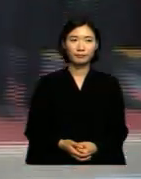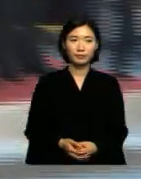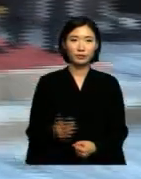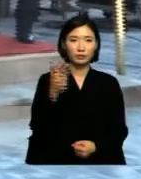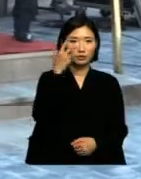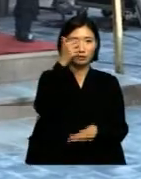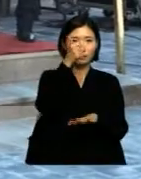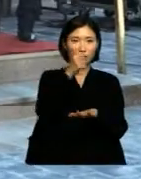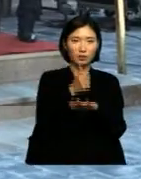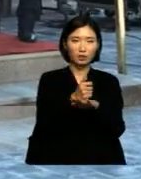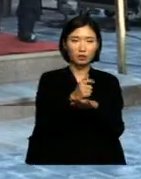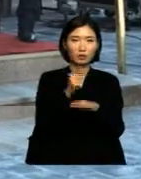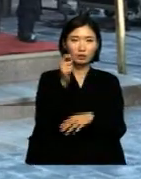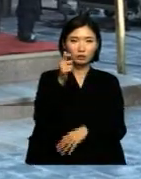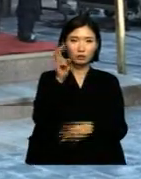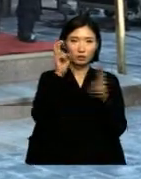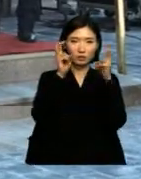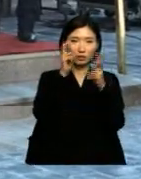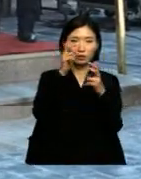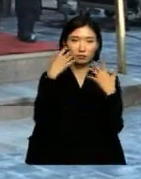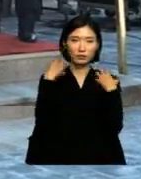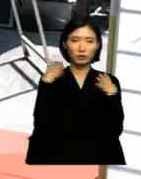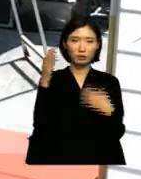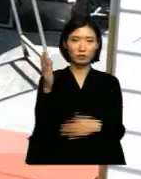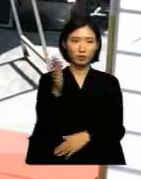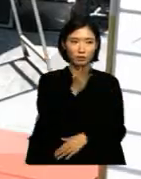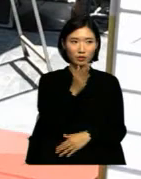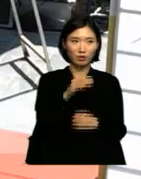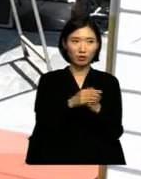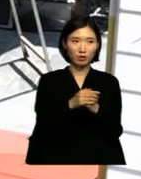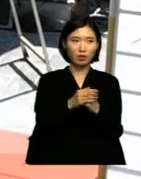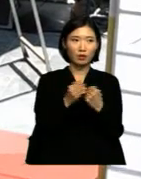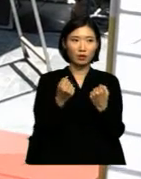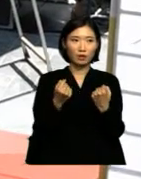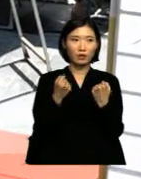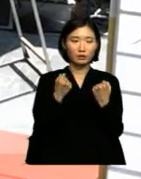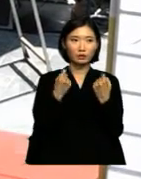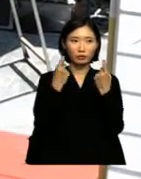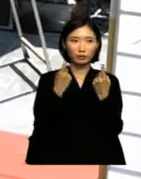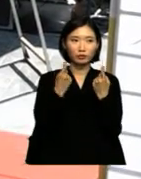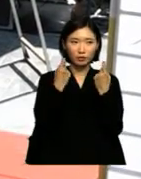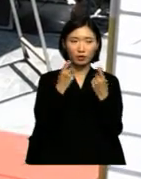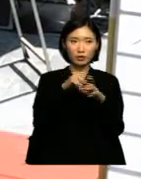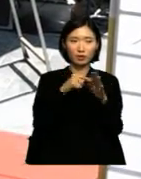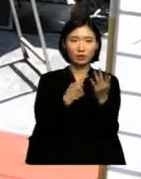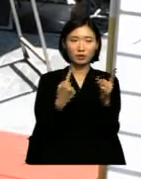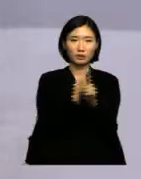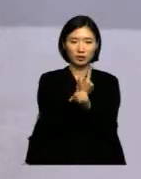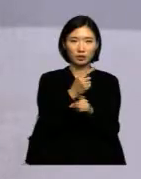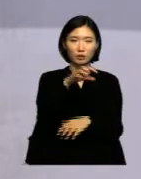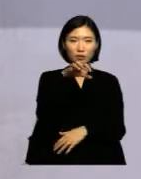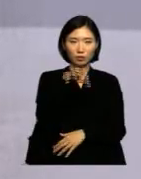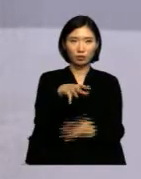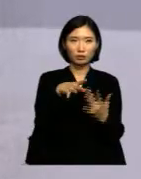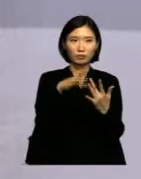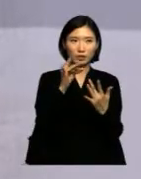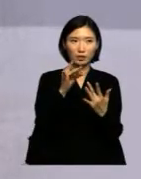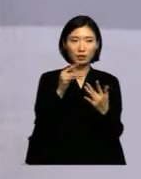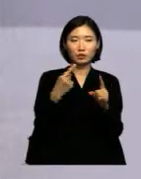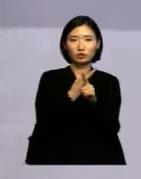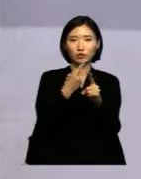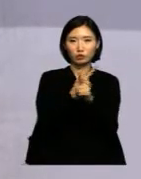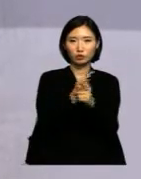지난해 말 중소기업청으로부터 헬스 투어 힐링 특구로 지정받은 양평군이 친환경을 바탕으로 한 치유의 도시로